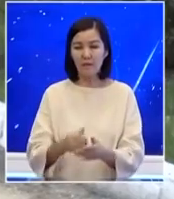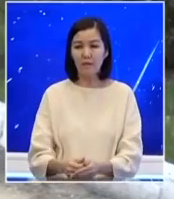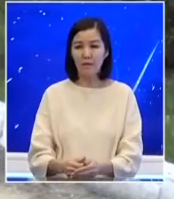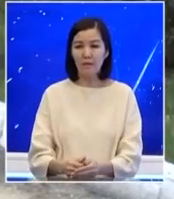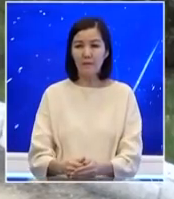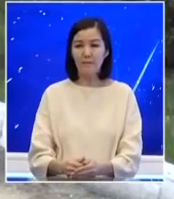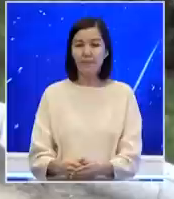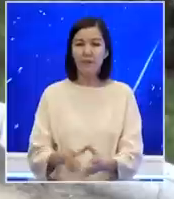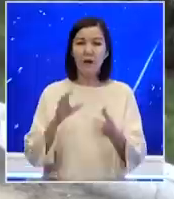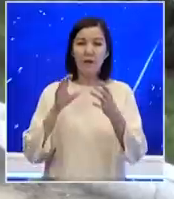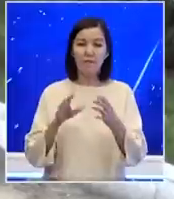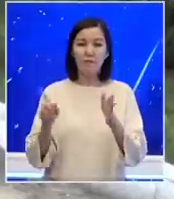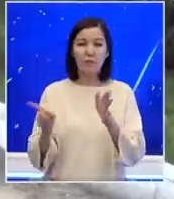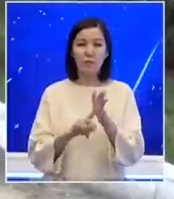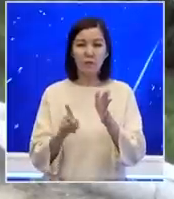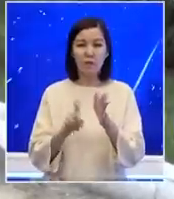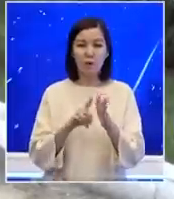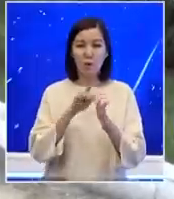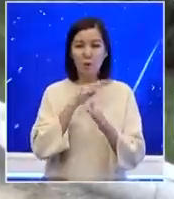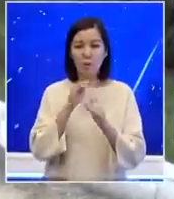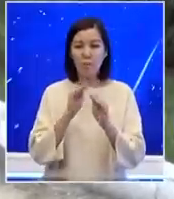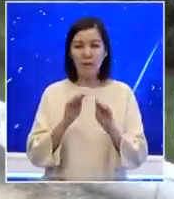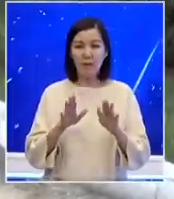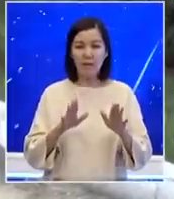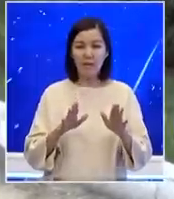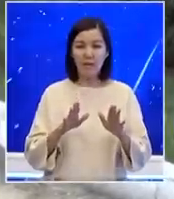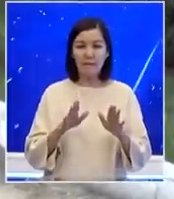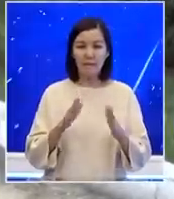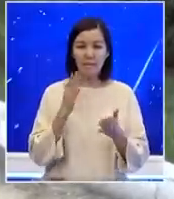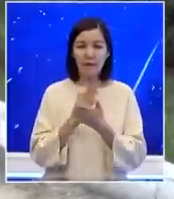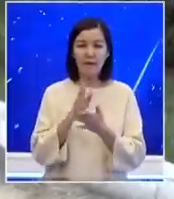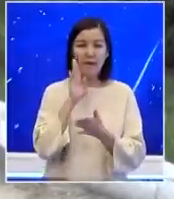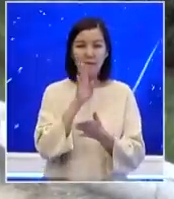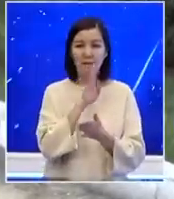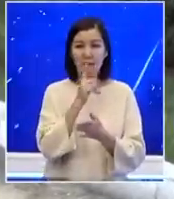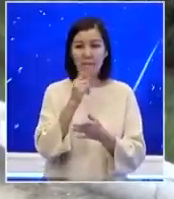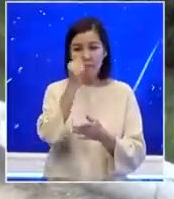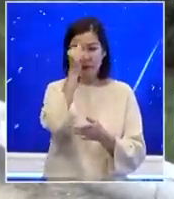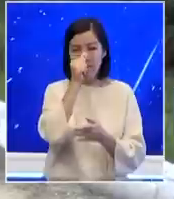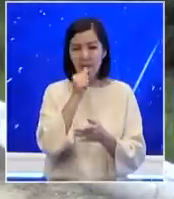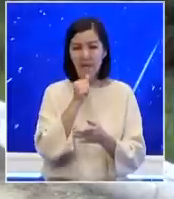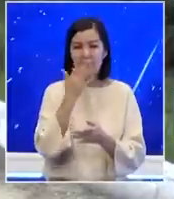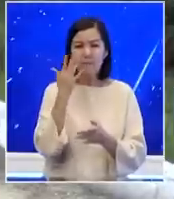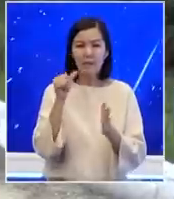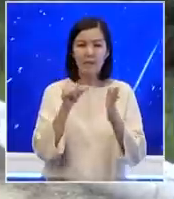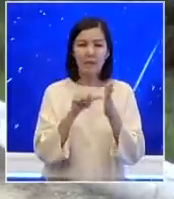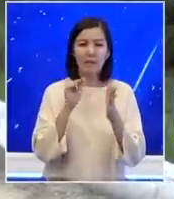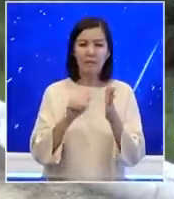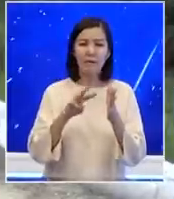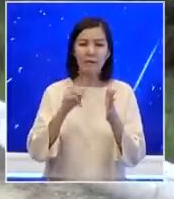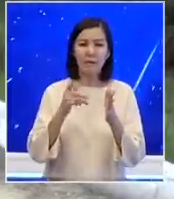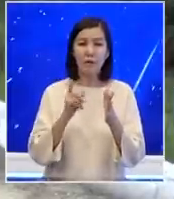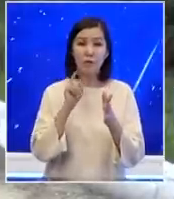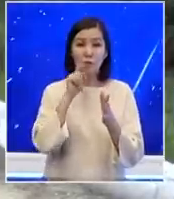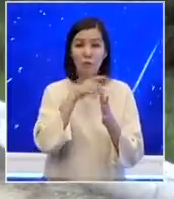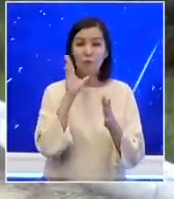жүру билеті біз сияқты көп балалы аналарға өте қажет. Өйткені біз айына 5-6 мың теңгедей